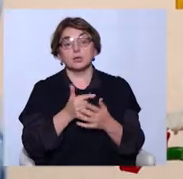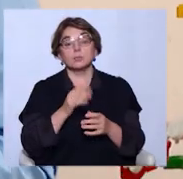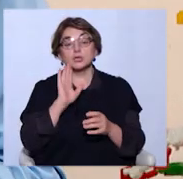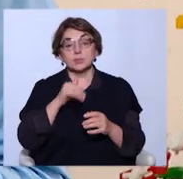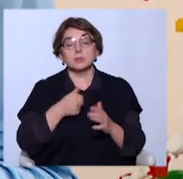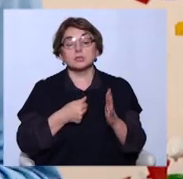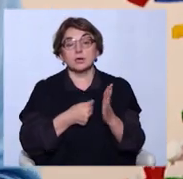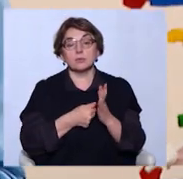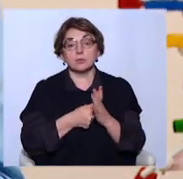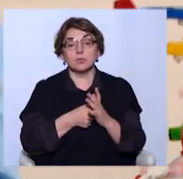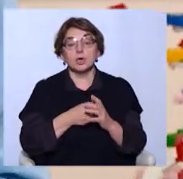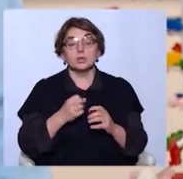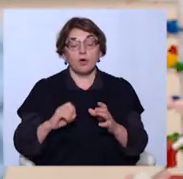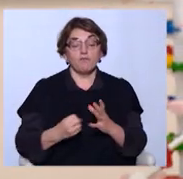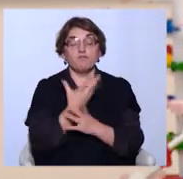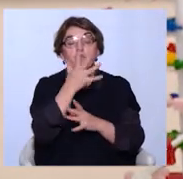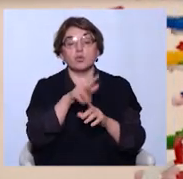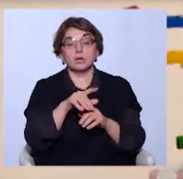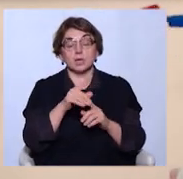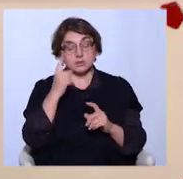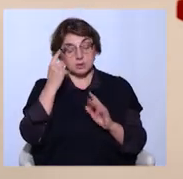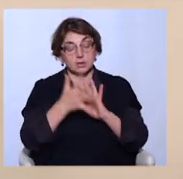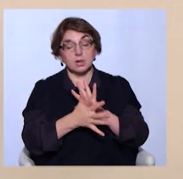შემდეგ დაგვეხმარება ვულკანის რეაქციის აღწერაში.